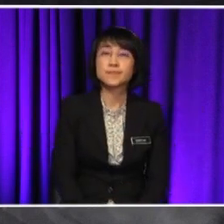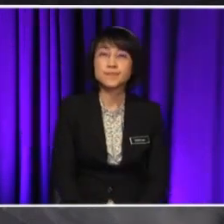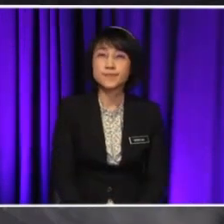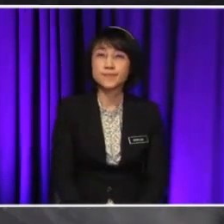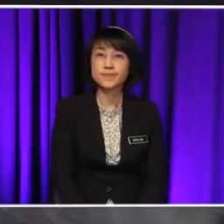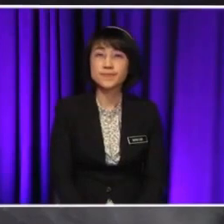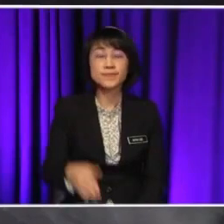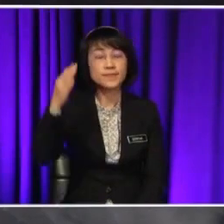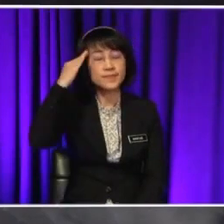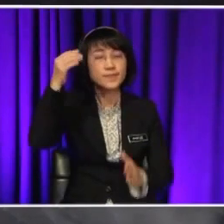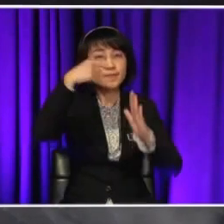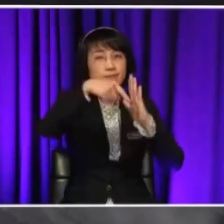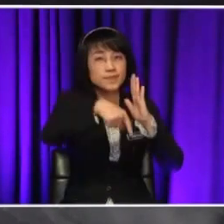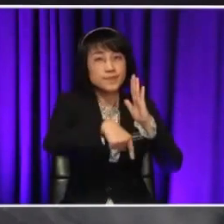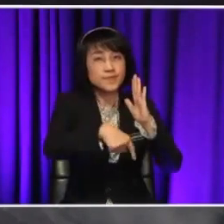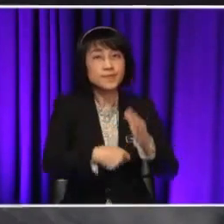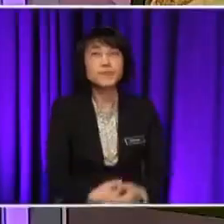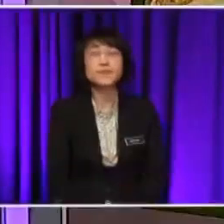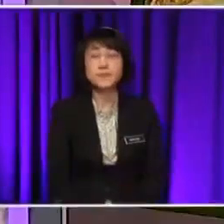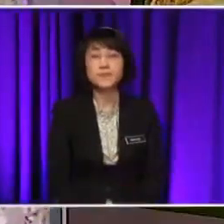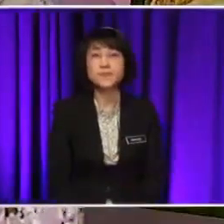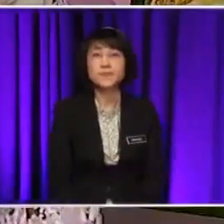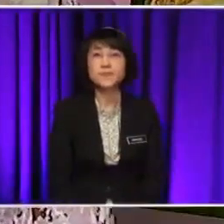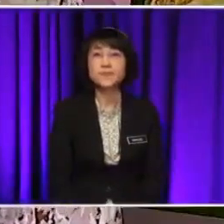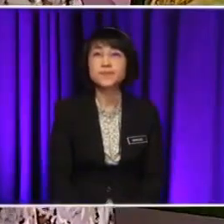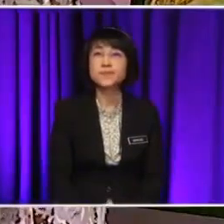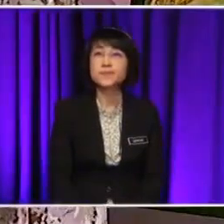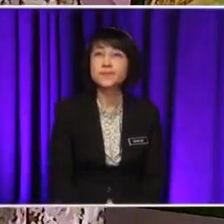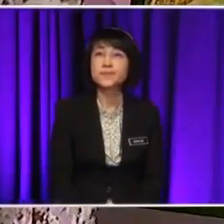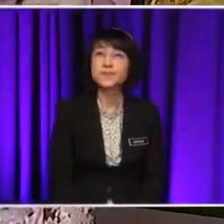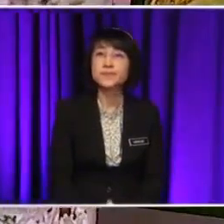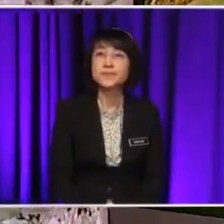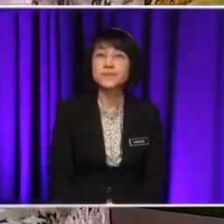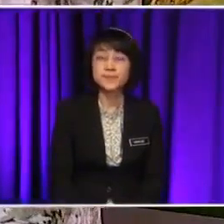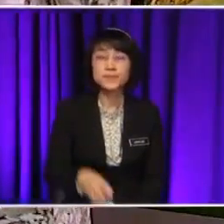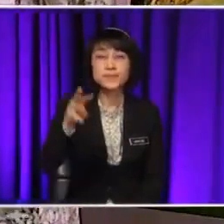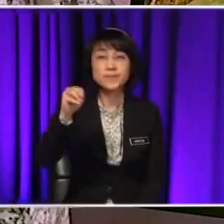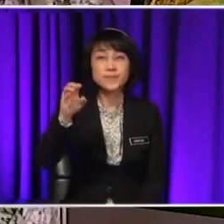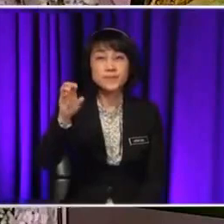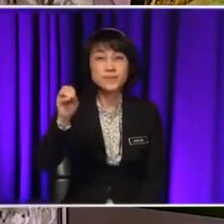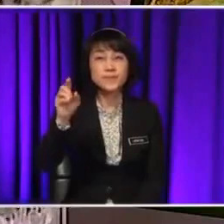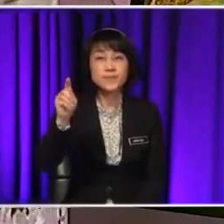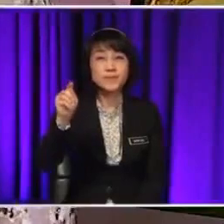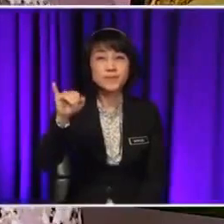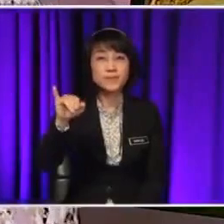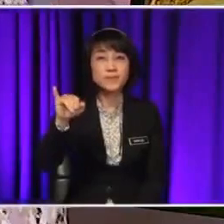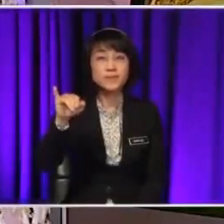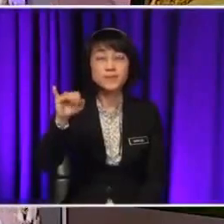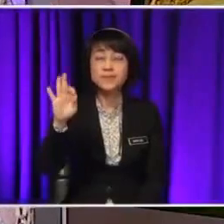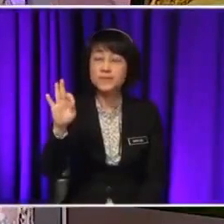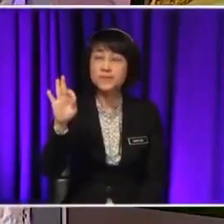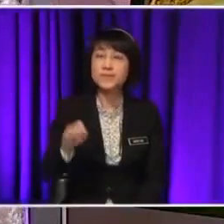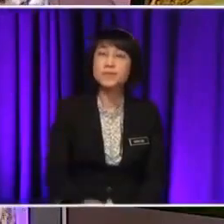Okey, mengetahui dengan teliti hal yang di sini. Okey, motif seperti biasa, flora, fauna,